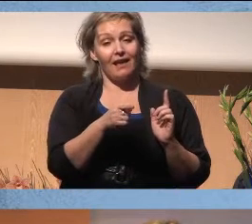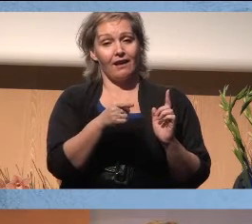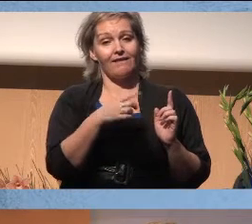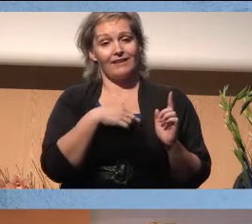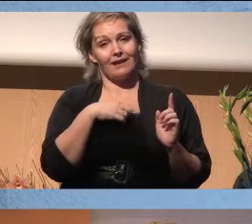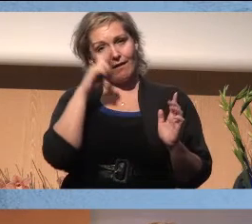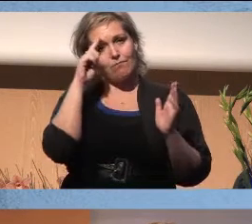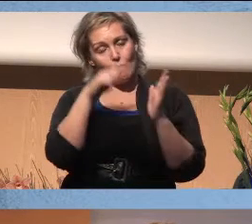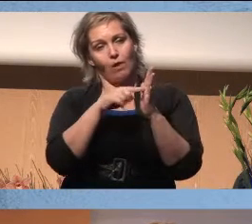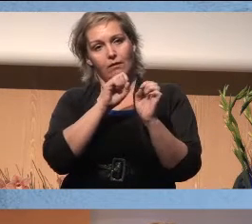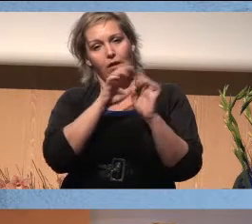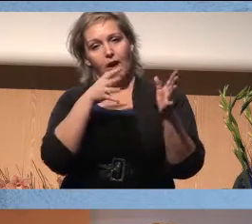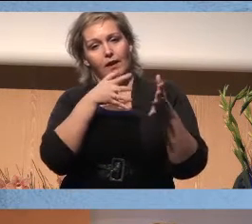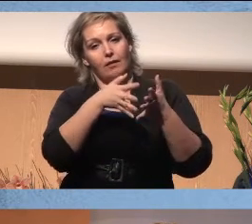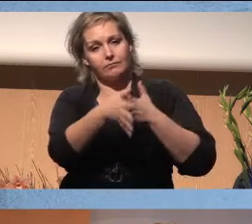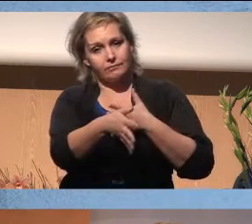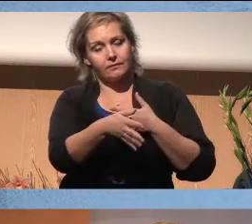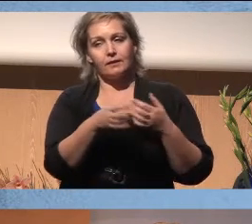tatt mål av oss til å klare.